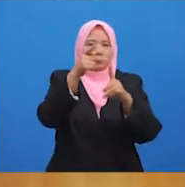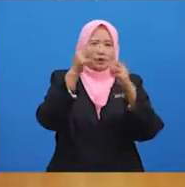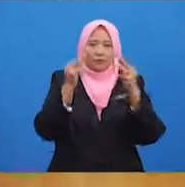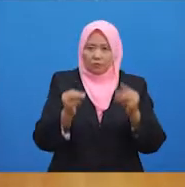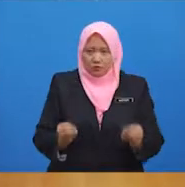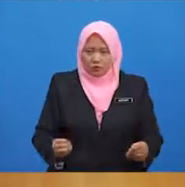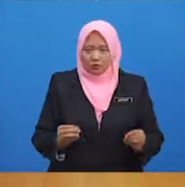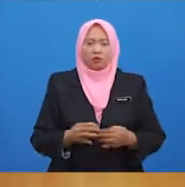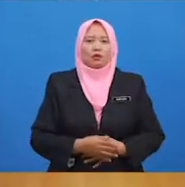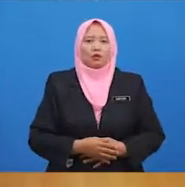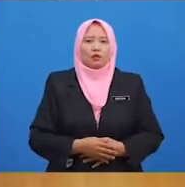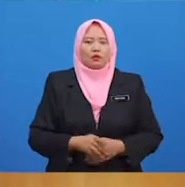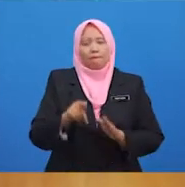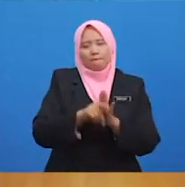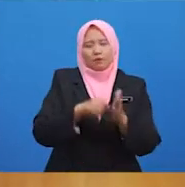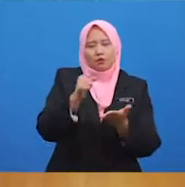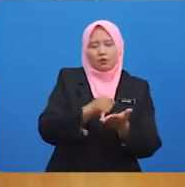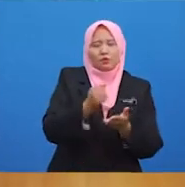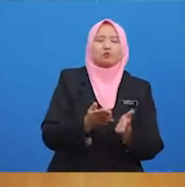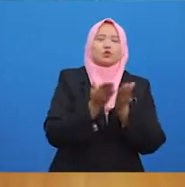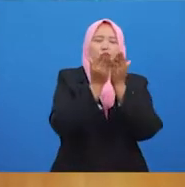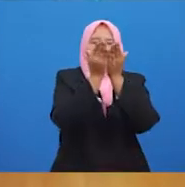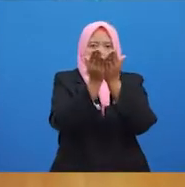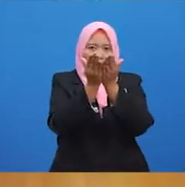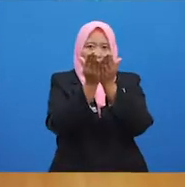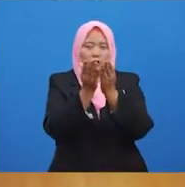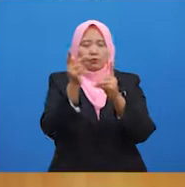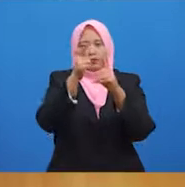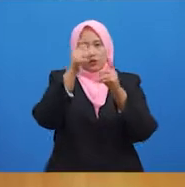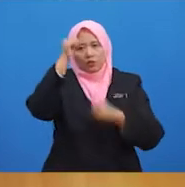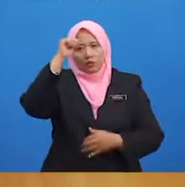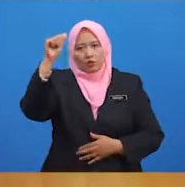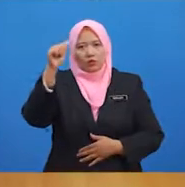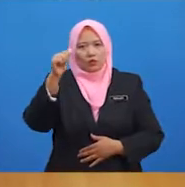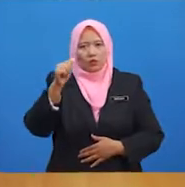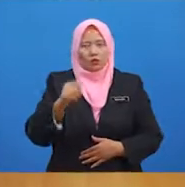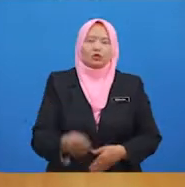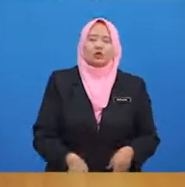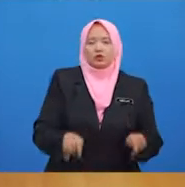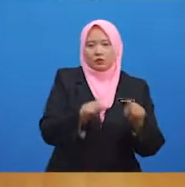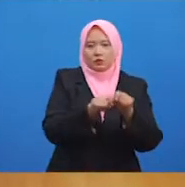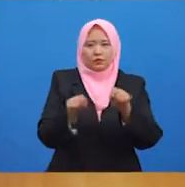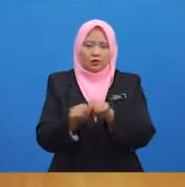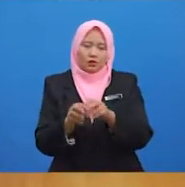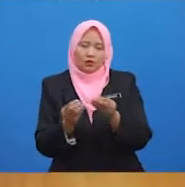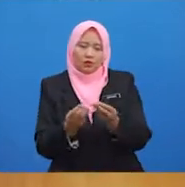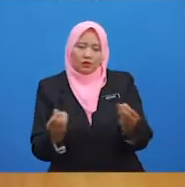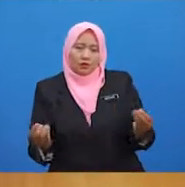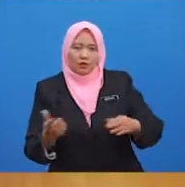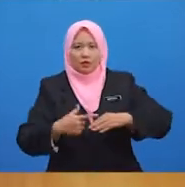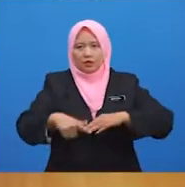Penyajak amat bersyukur dengan kurniaan Allah seperti hujan, tanah, laut, bahkan